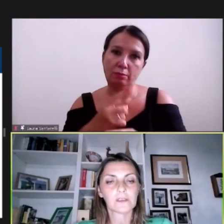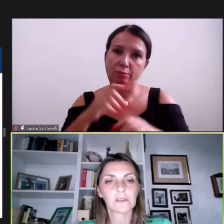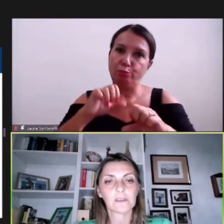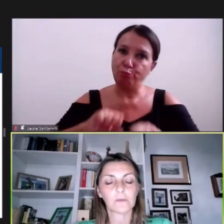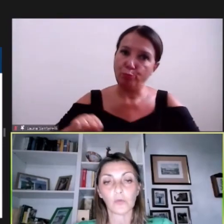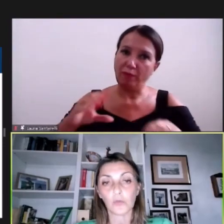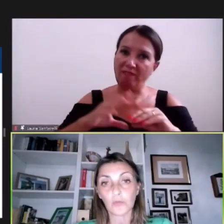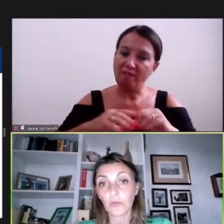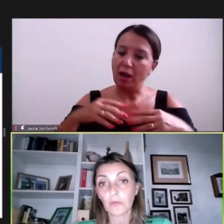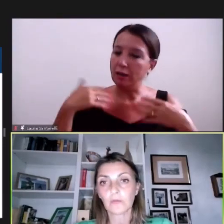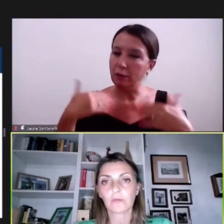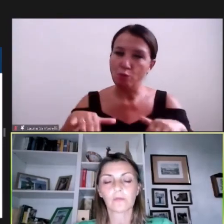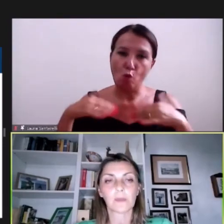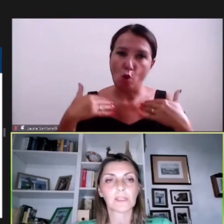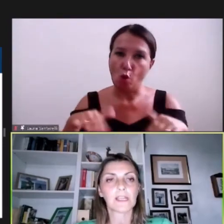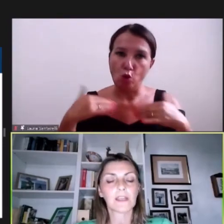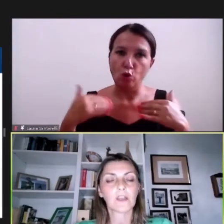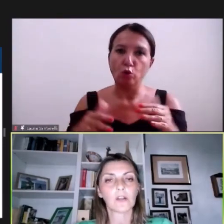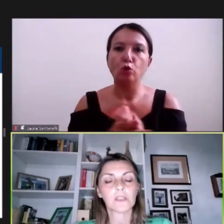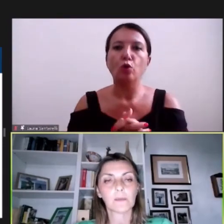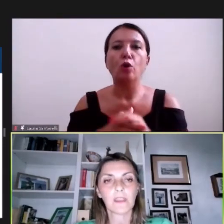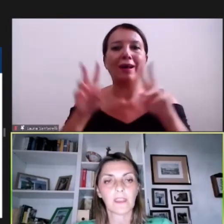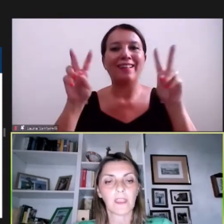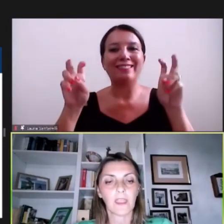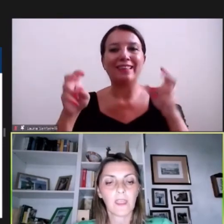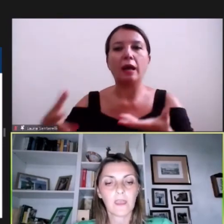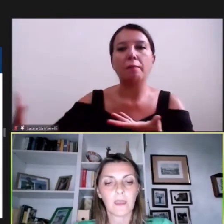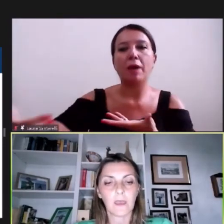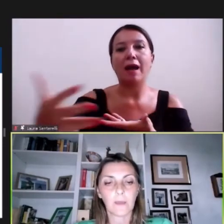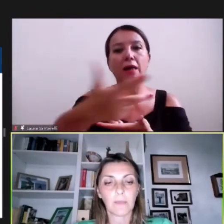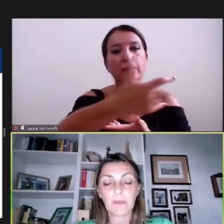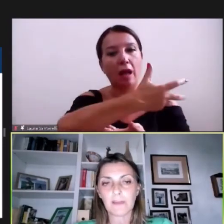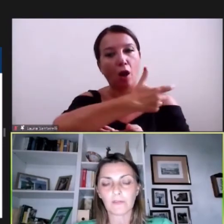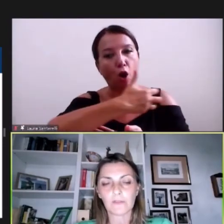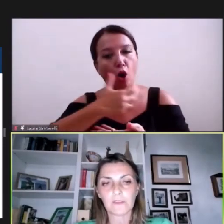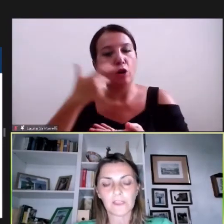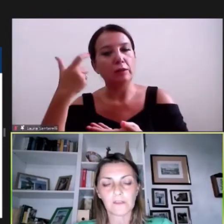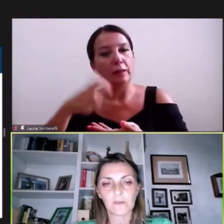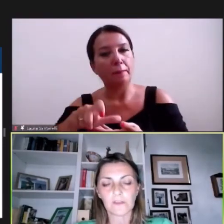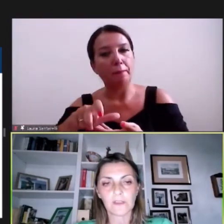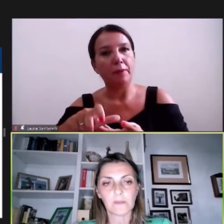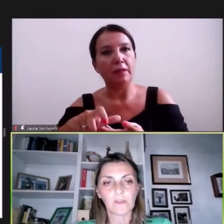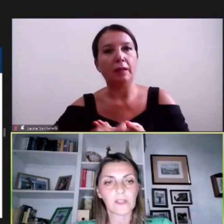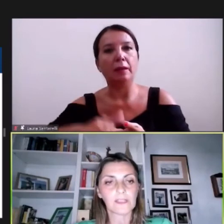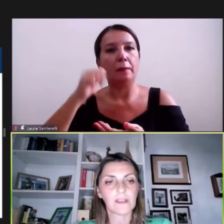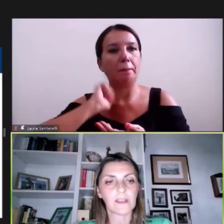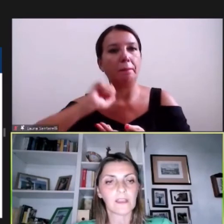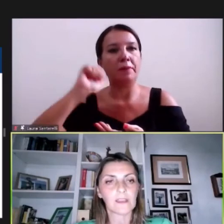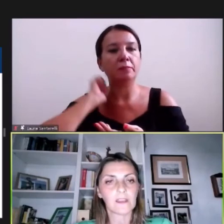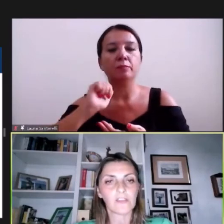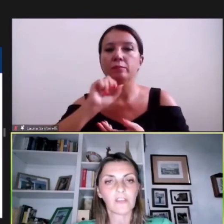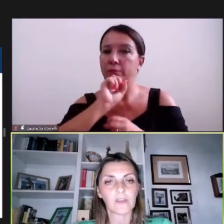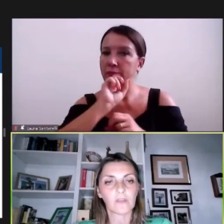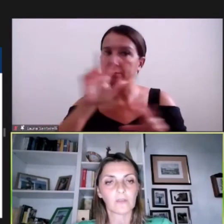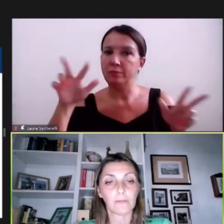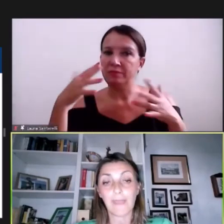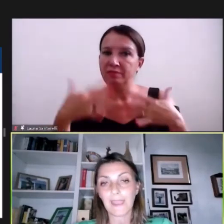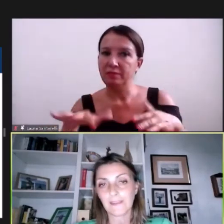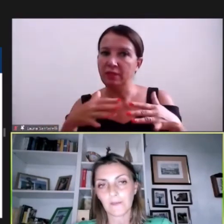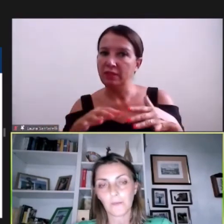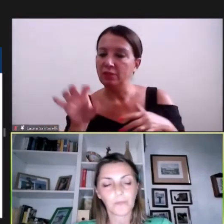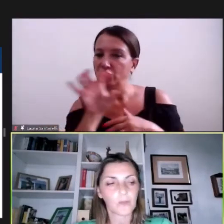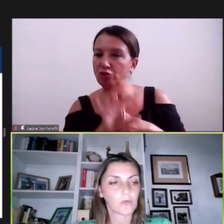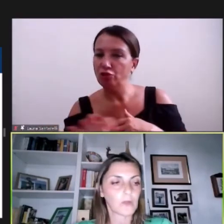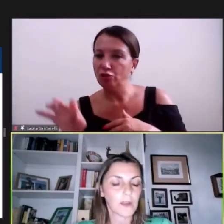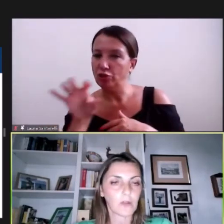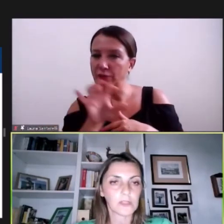cose, molto, sul tema della raccolta, perché prima sono state menzionate delle cifre